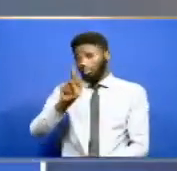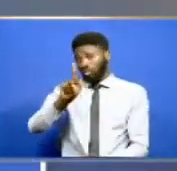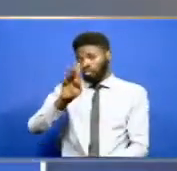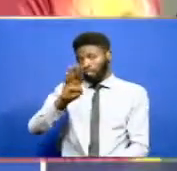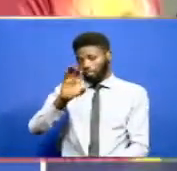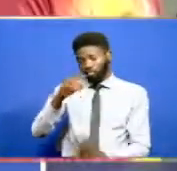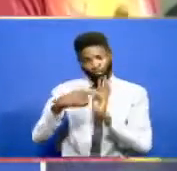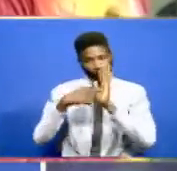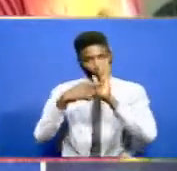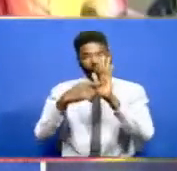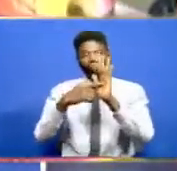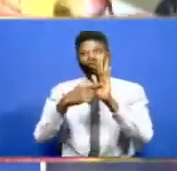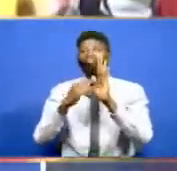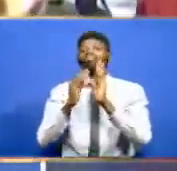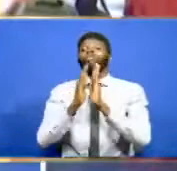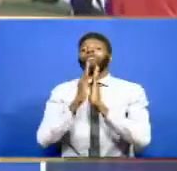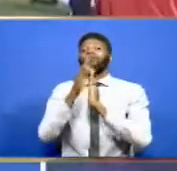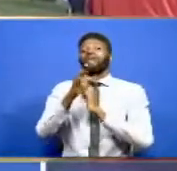One.